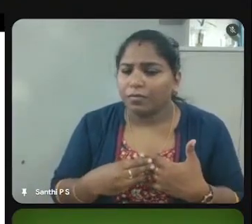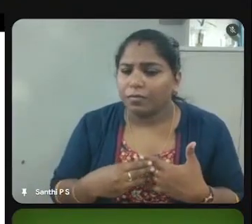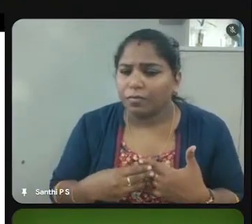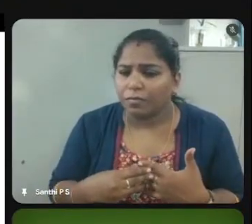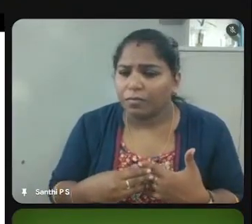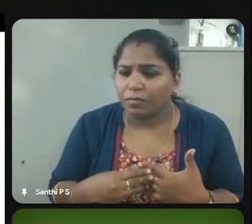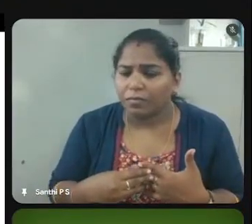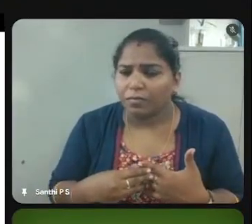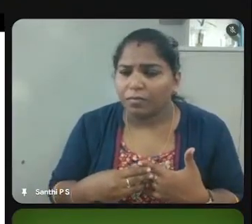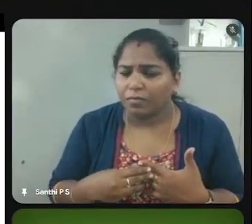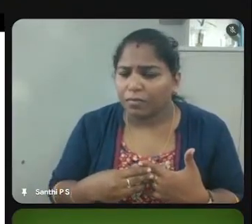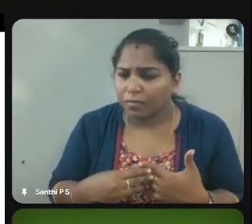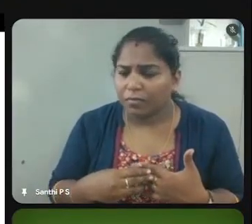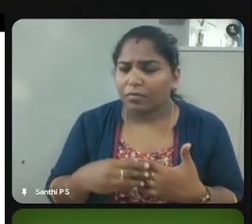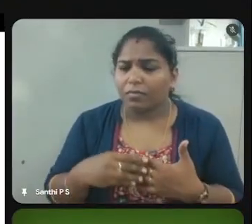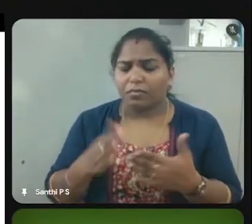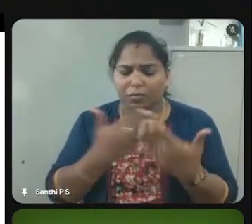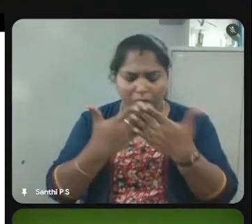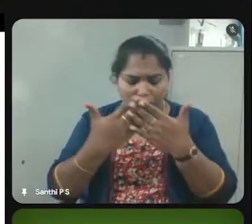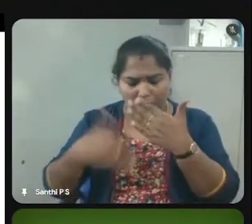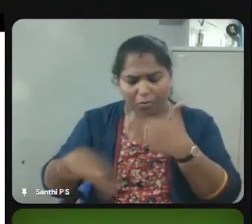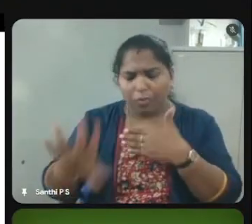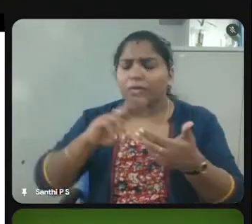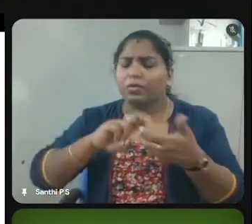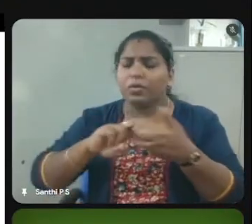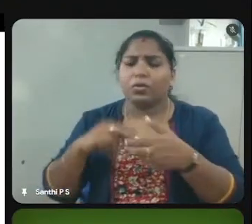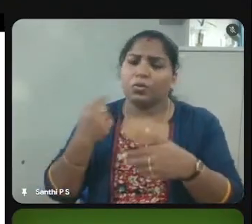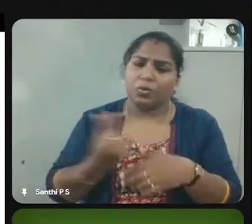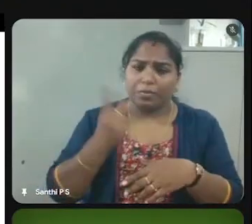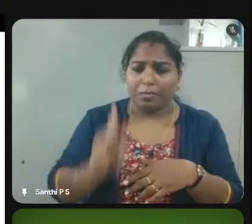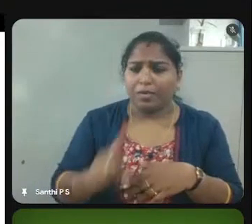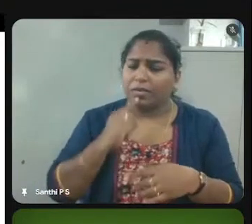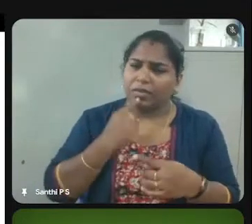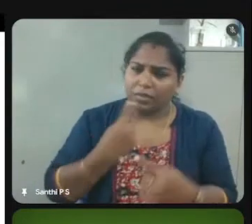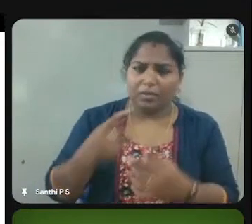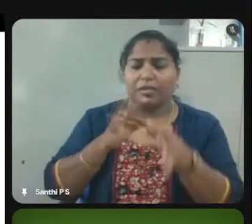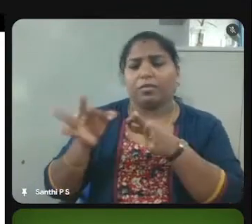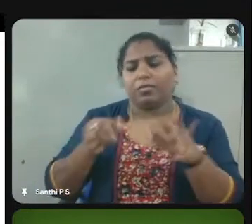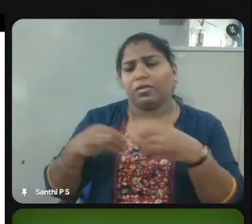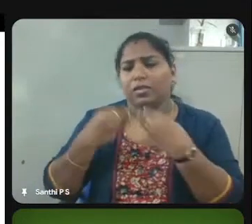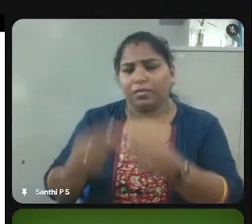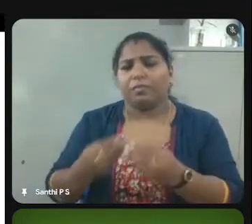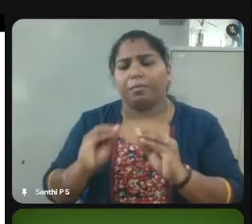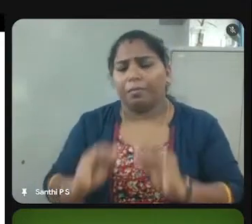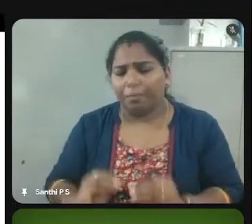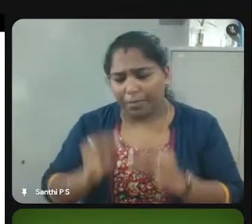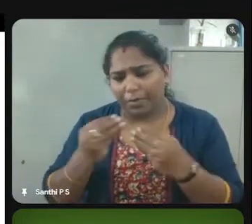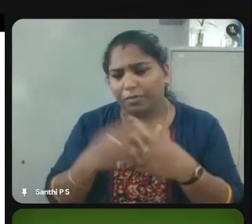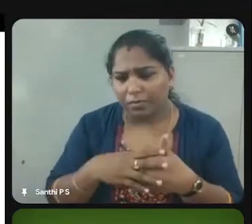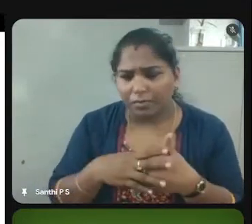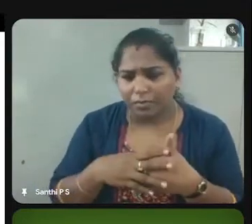പോകുമ്പോ നിർബന്ധമായി ധരിച്ചേ പറ്റും നമ്മൾ സ്ട്രിക്റ്റ് ആയിട്ട് തന്നെ പറഞ്ഞ് മനസ്സിലാക്കിയ കുട്ടി അത് കൺസിസ്റ്റന്റ്ലി പൊക്കോളൂ, അതൊരു